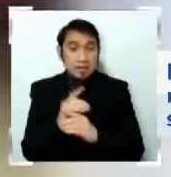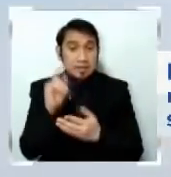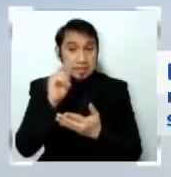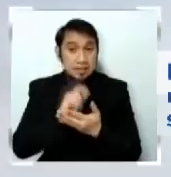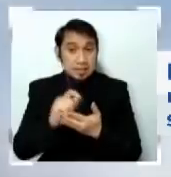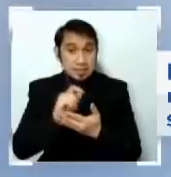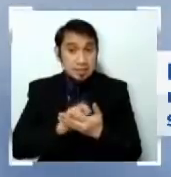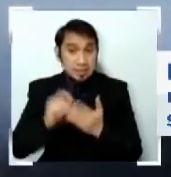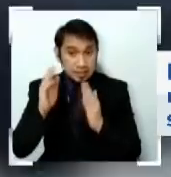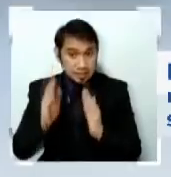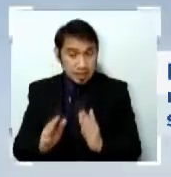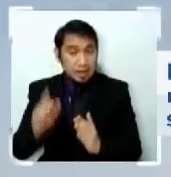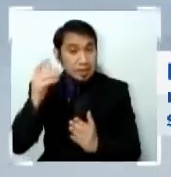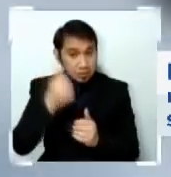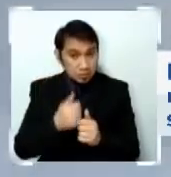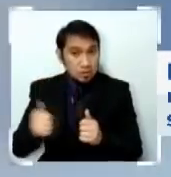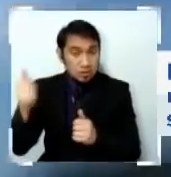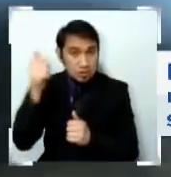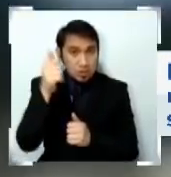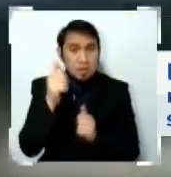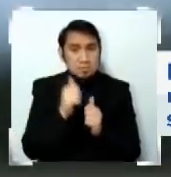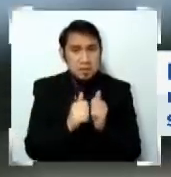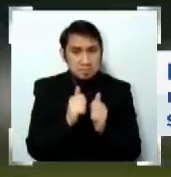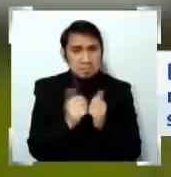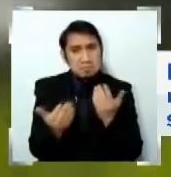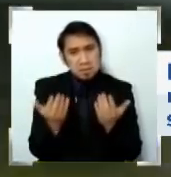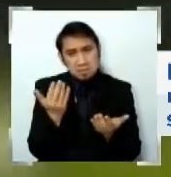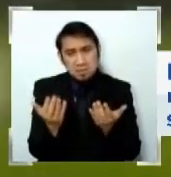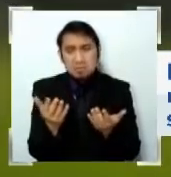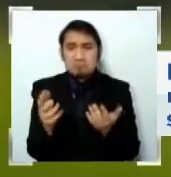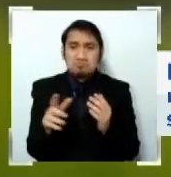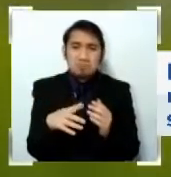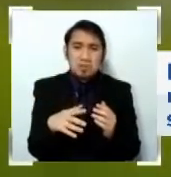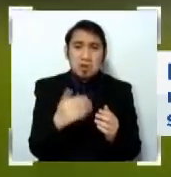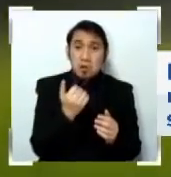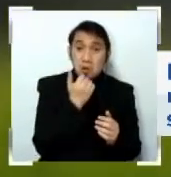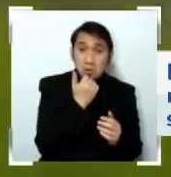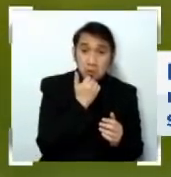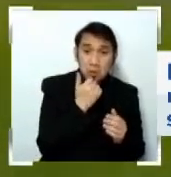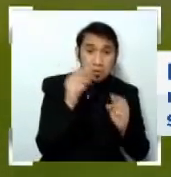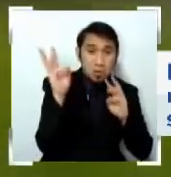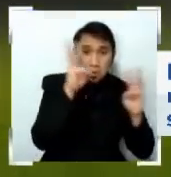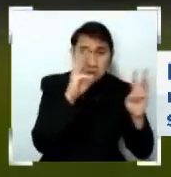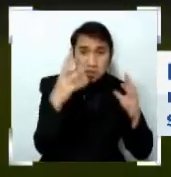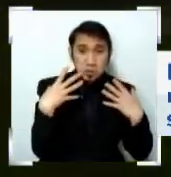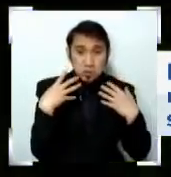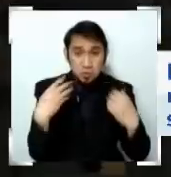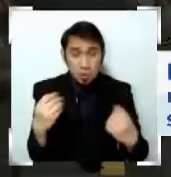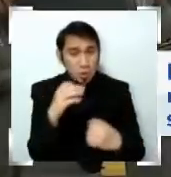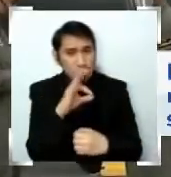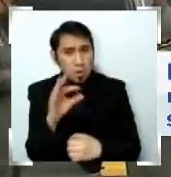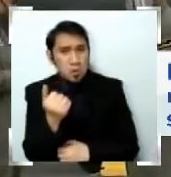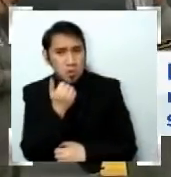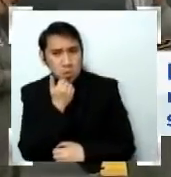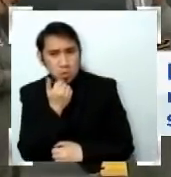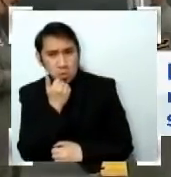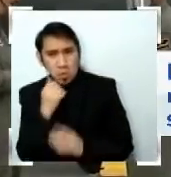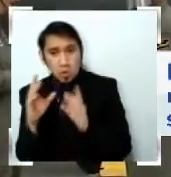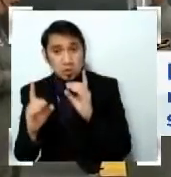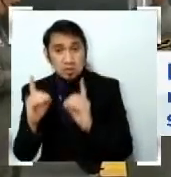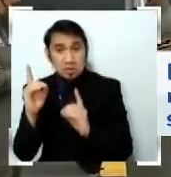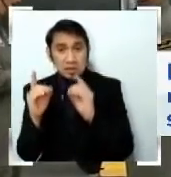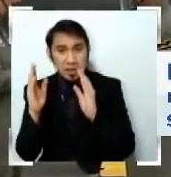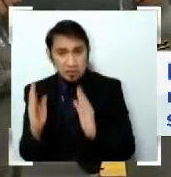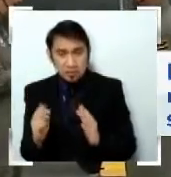posibleng kombinasyon ng pilot error at malakas na hangin ang dahilan ng pagbagsak ng C-130. Pero ang sabi